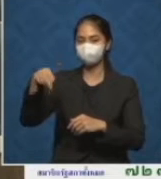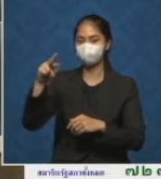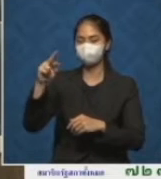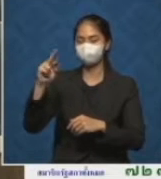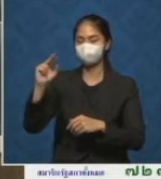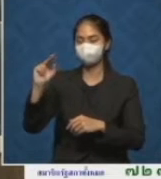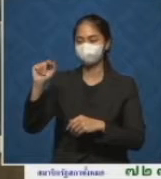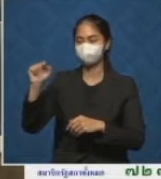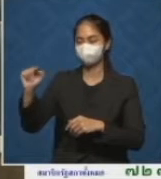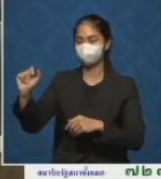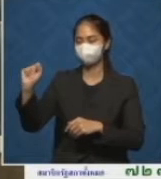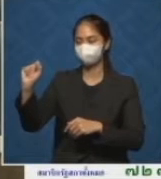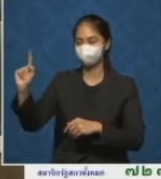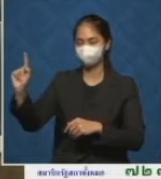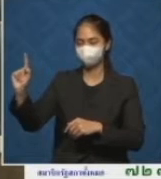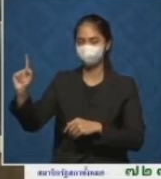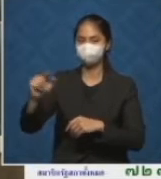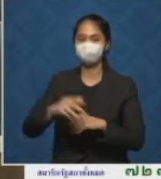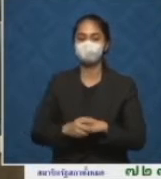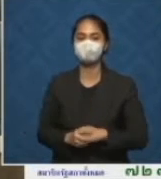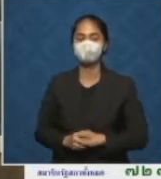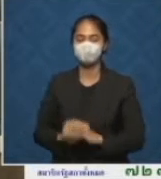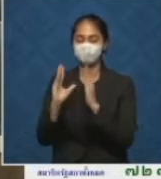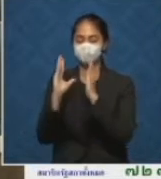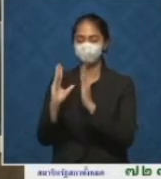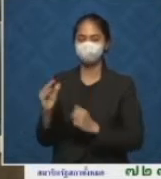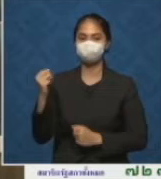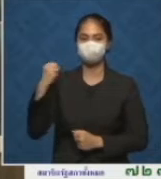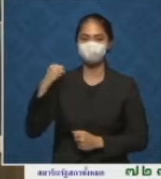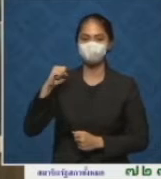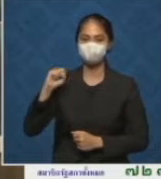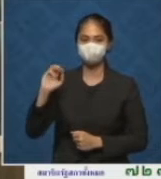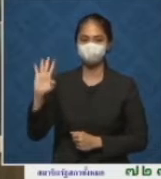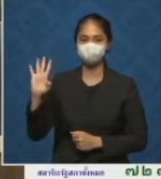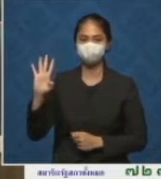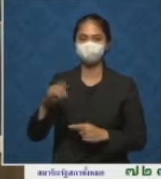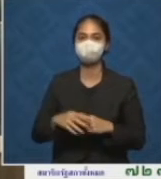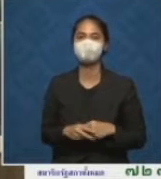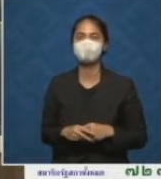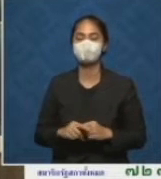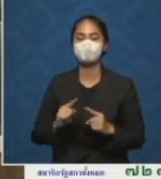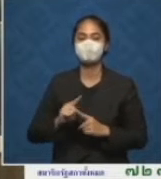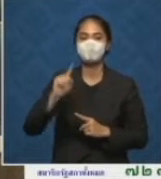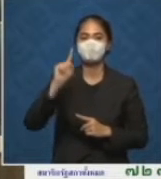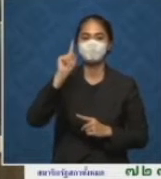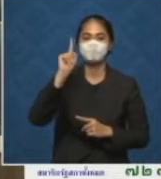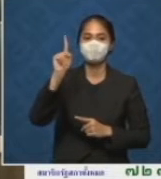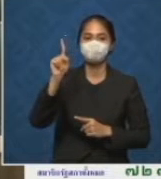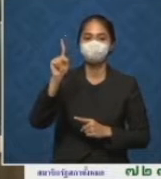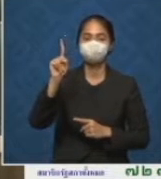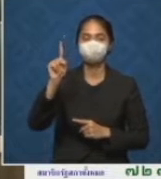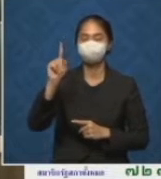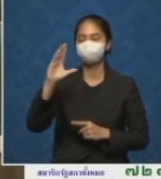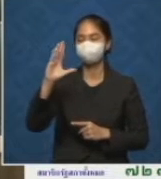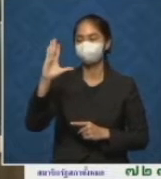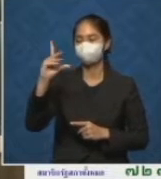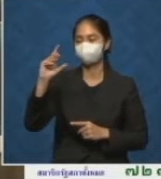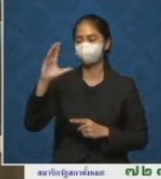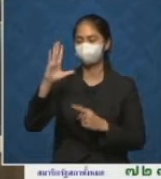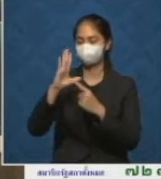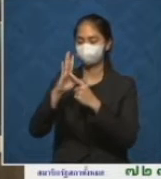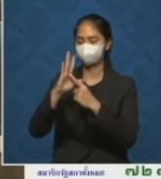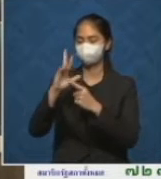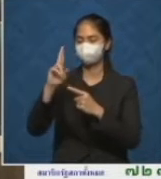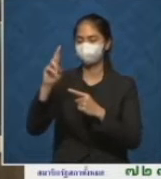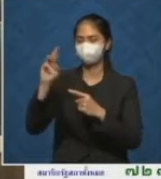ดส่วนของวุฒิสภาจำนวน14คนดังนี้1นายเฉลาพวง